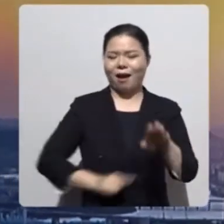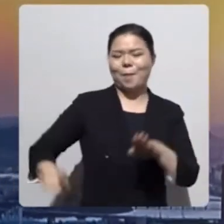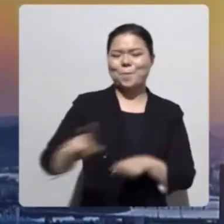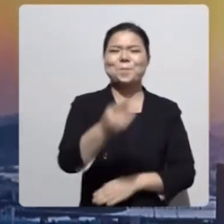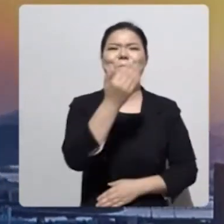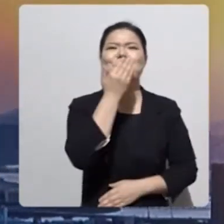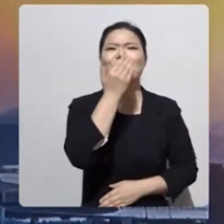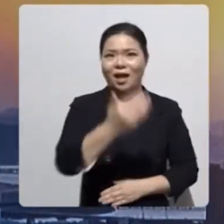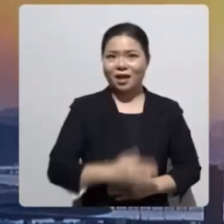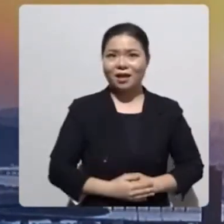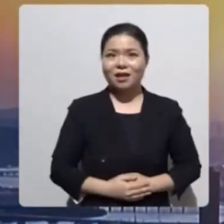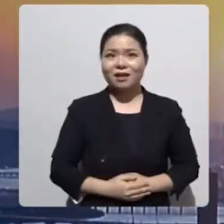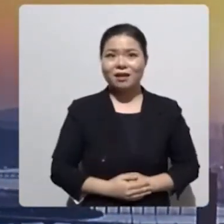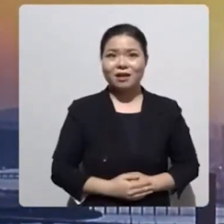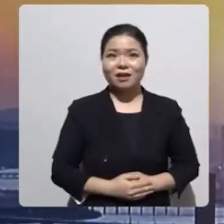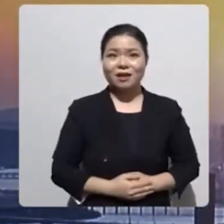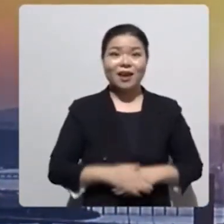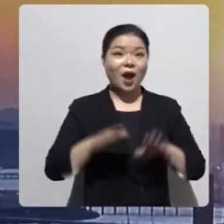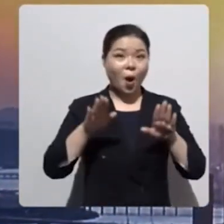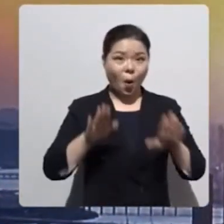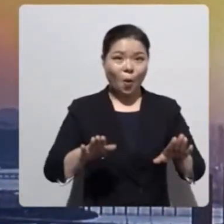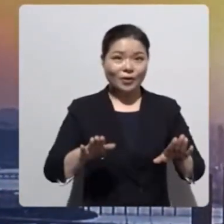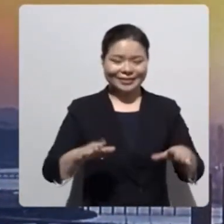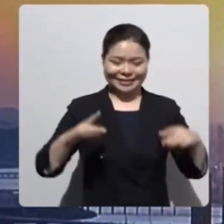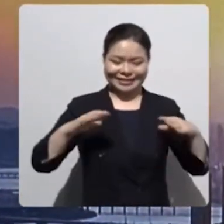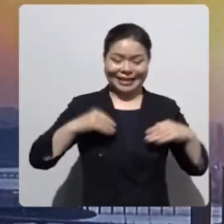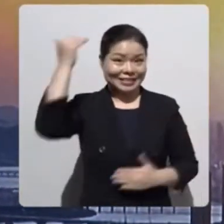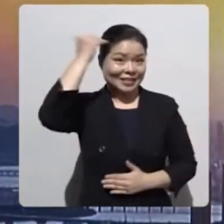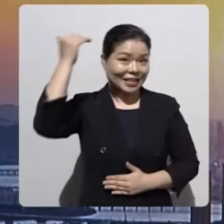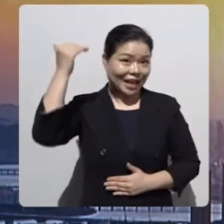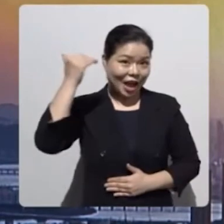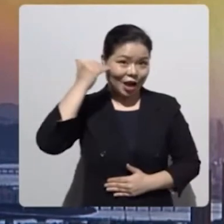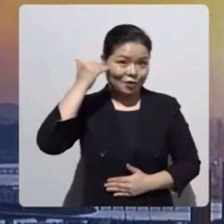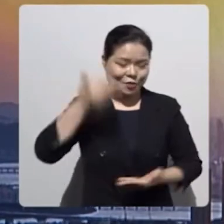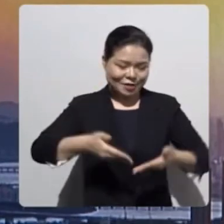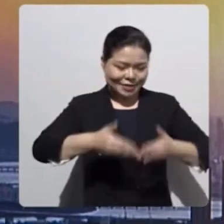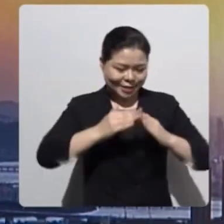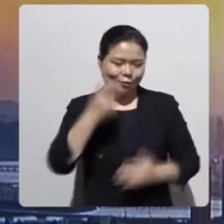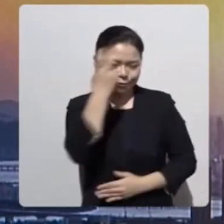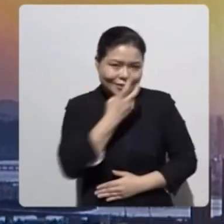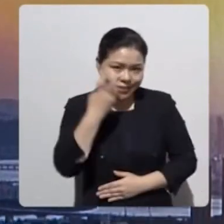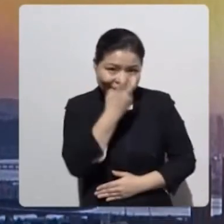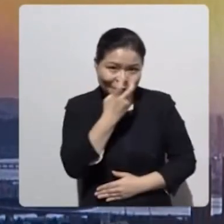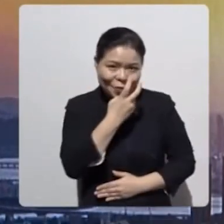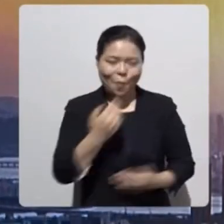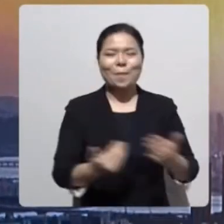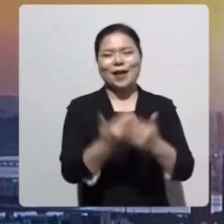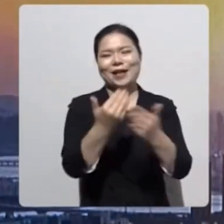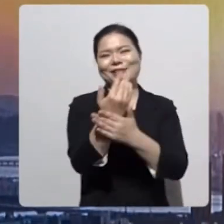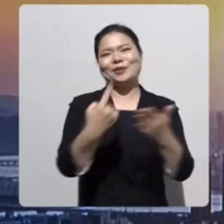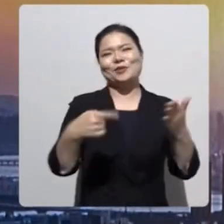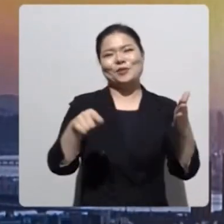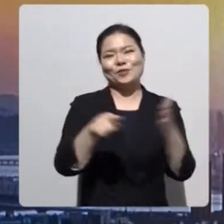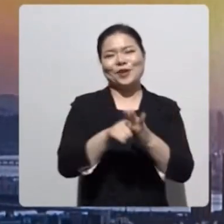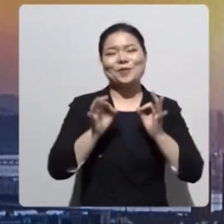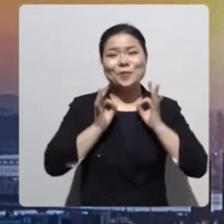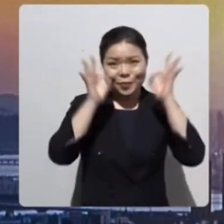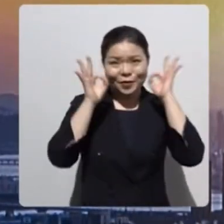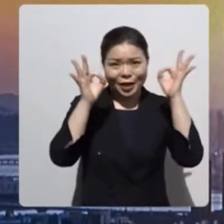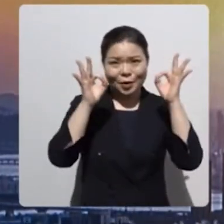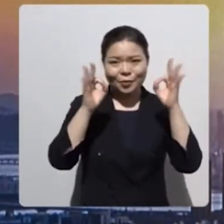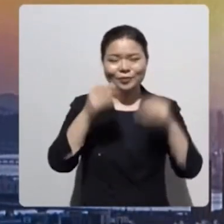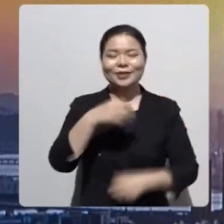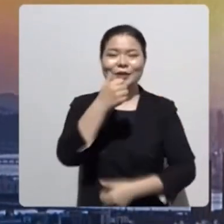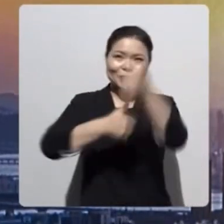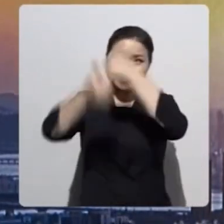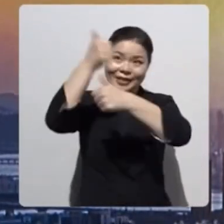없습니다. 오늘날의 자랑스러운 대한민국을 세우고 지키고 번영의 기초를 닦은 어르신들이 안심할